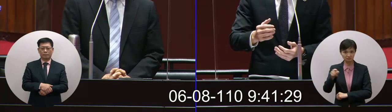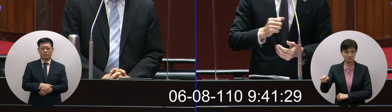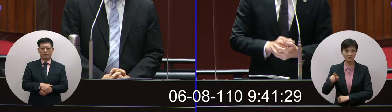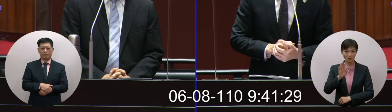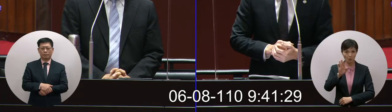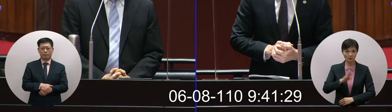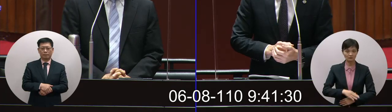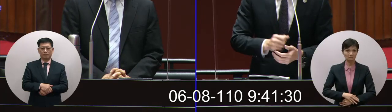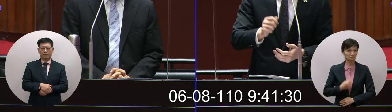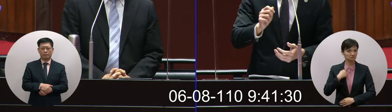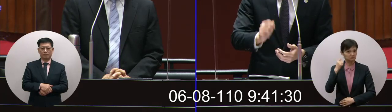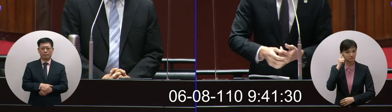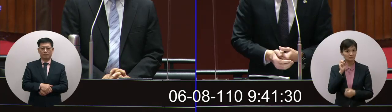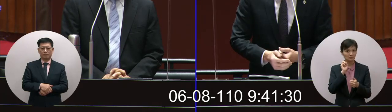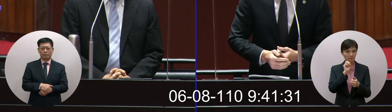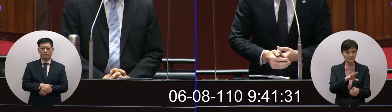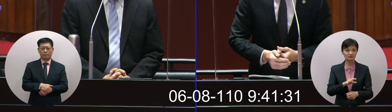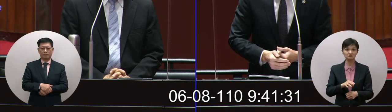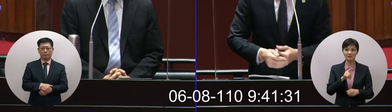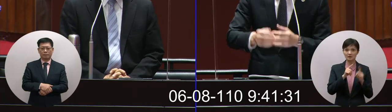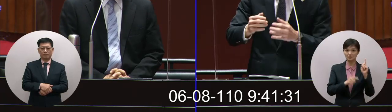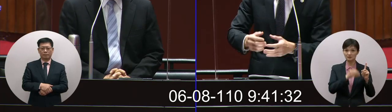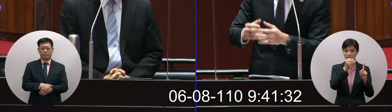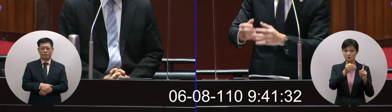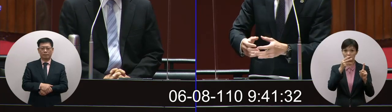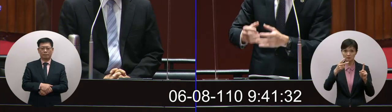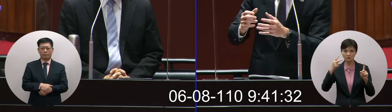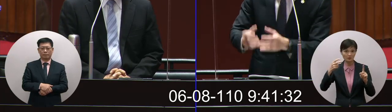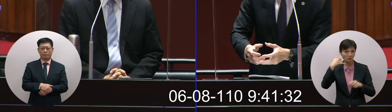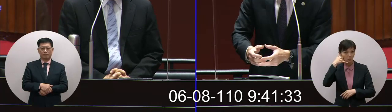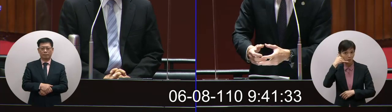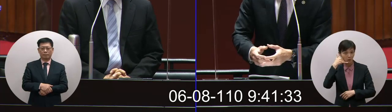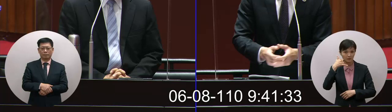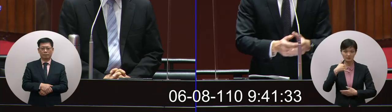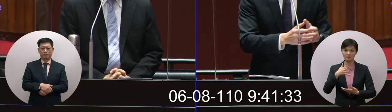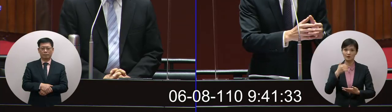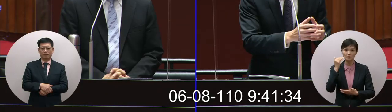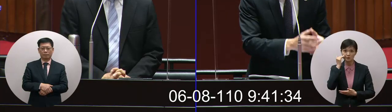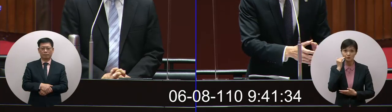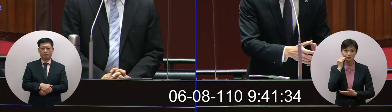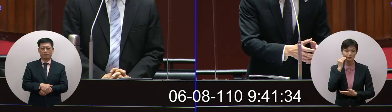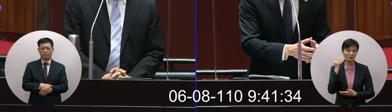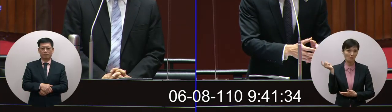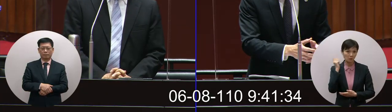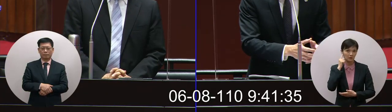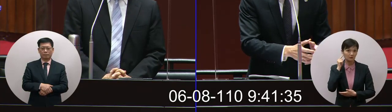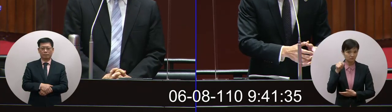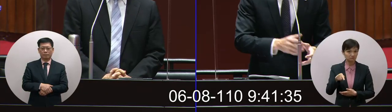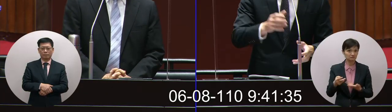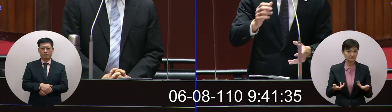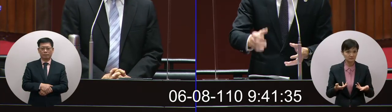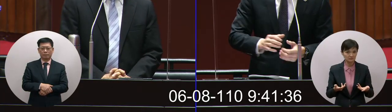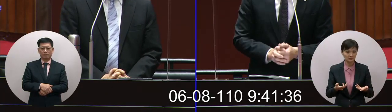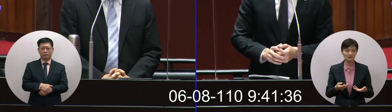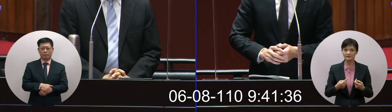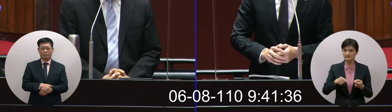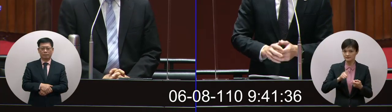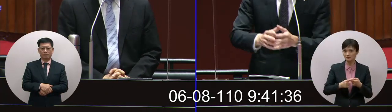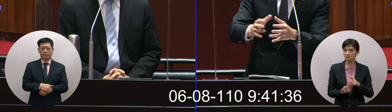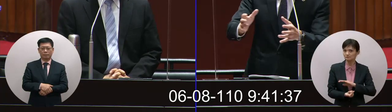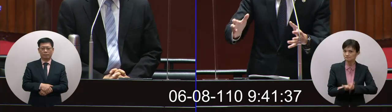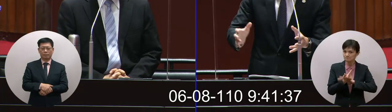遮会当具体建议啦，就是1922内底吼，除了处理遮个较真假，也是讲隔离遮个问题以外，应该